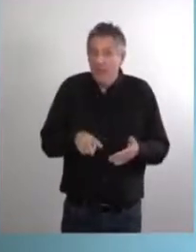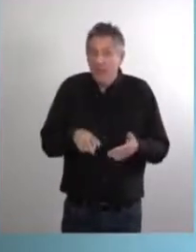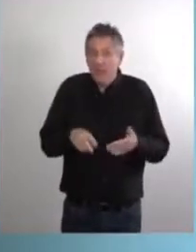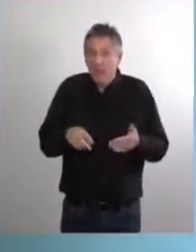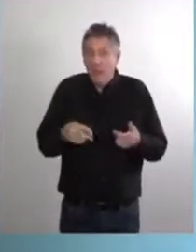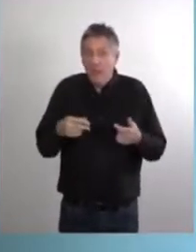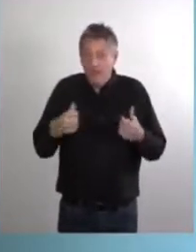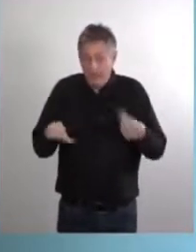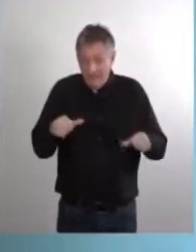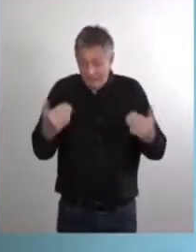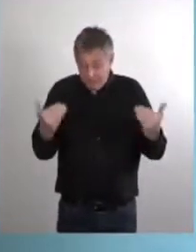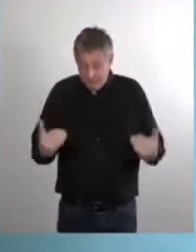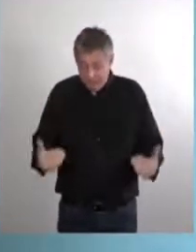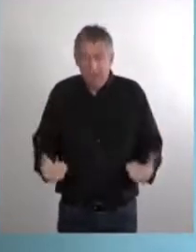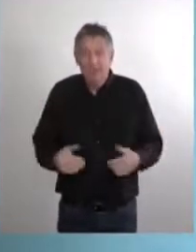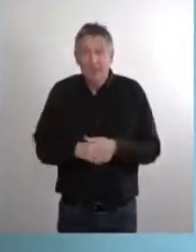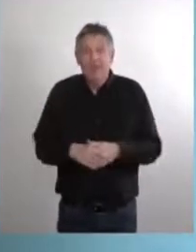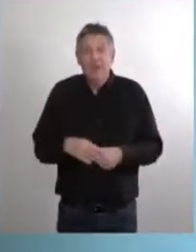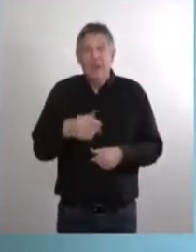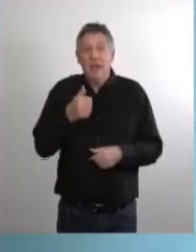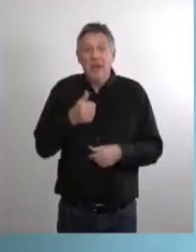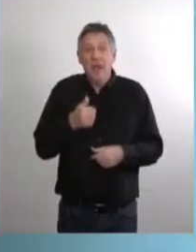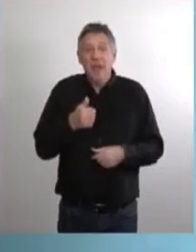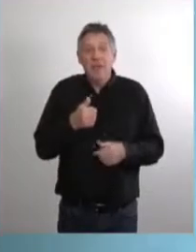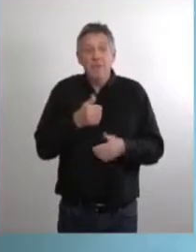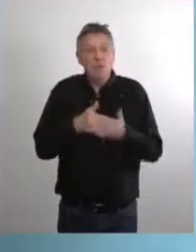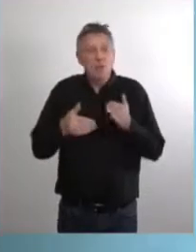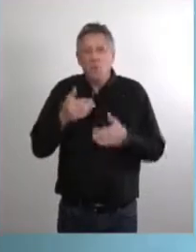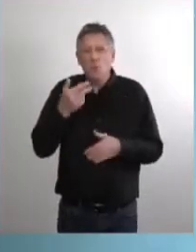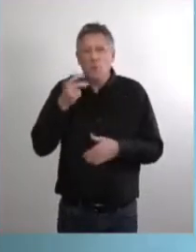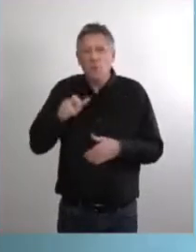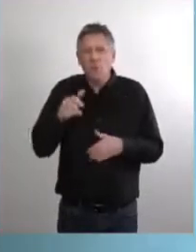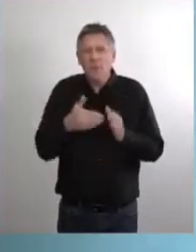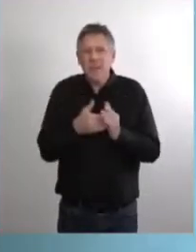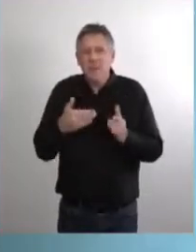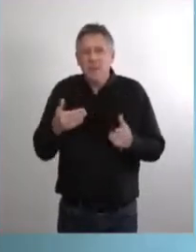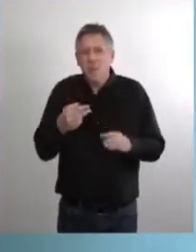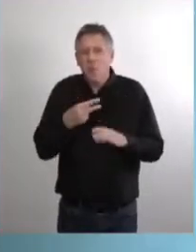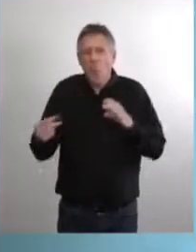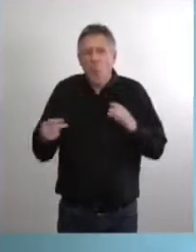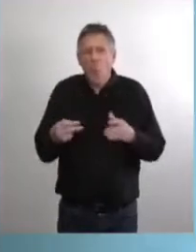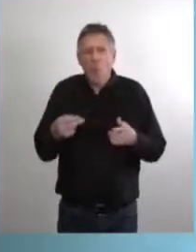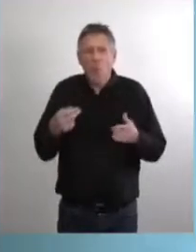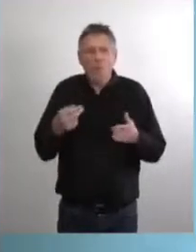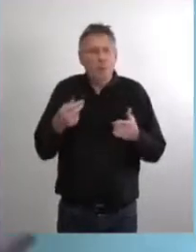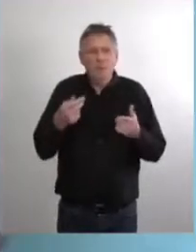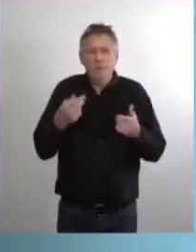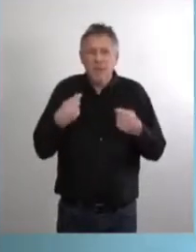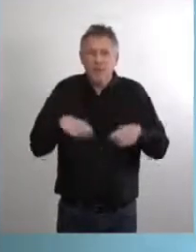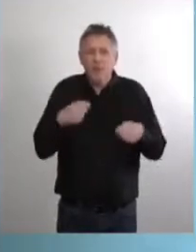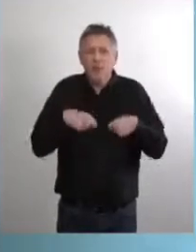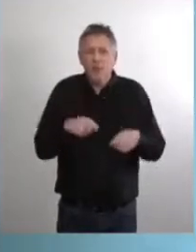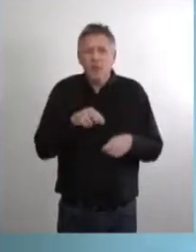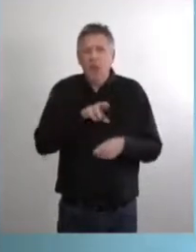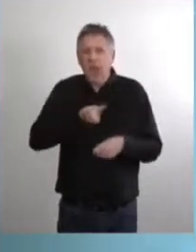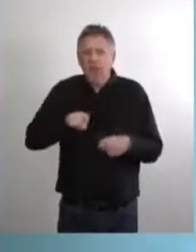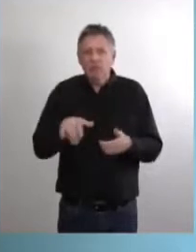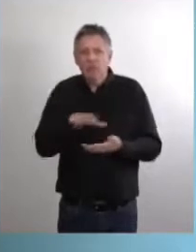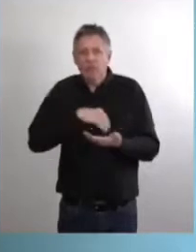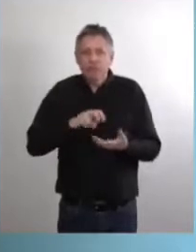savoir les immobilisations, c'est en baisse. Alors même que, de notre côté, on a